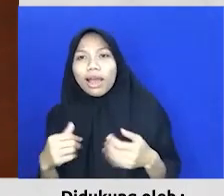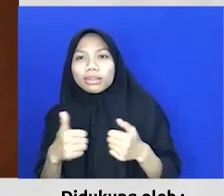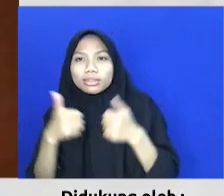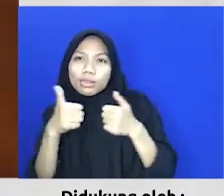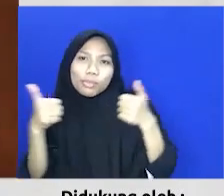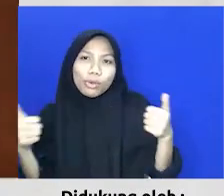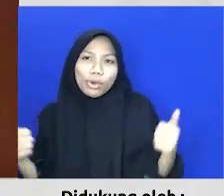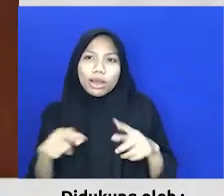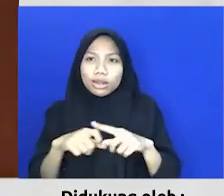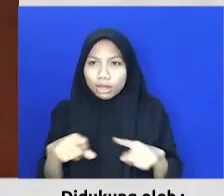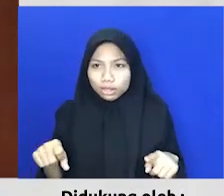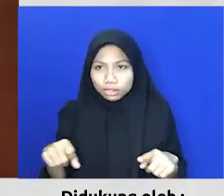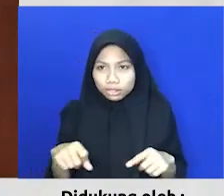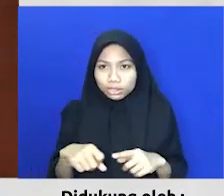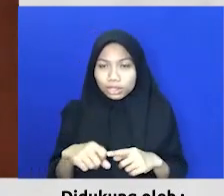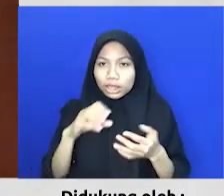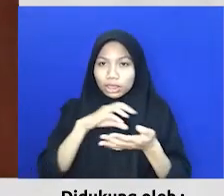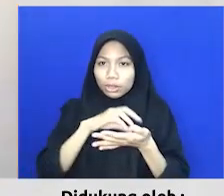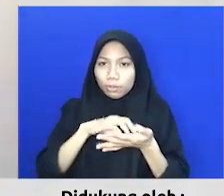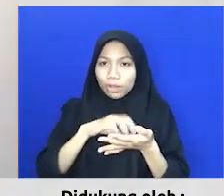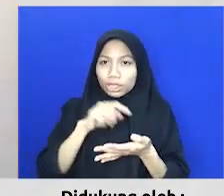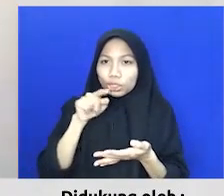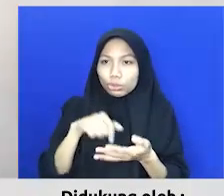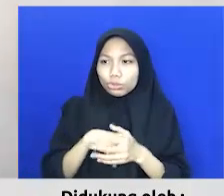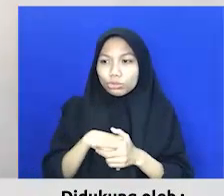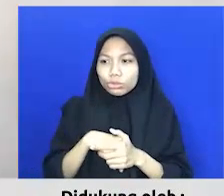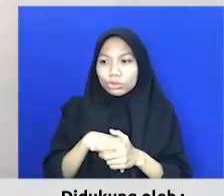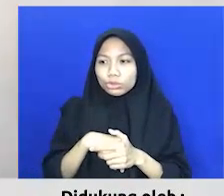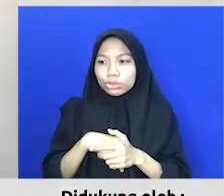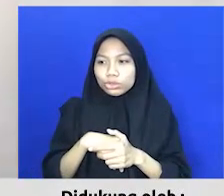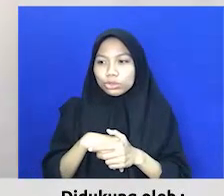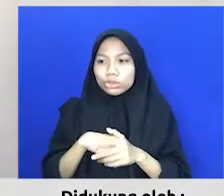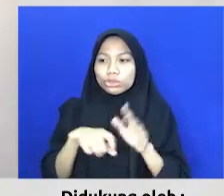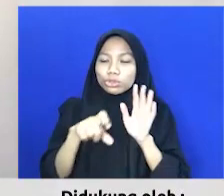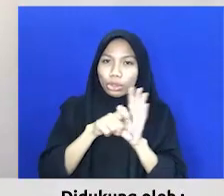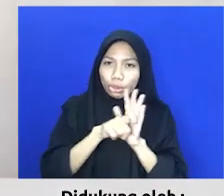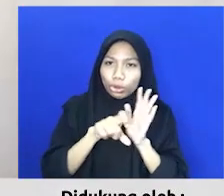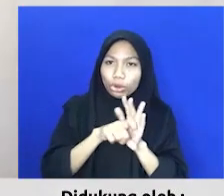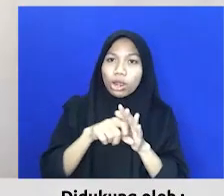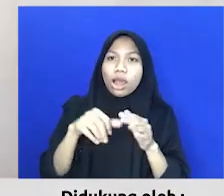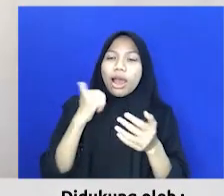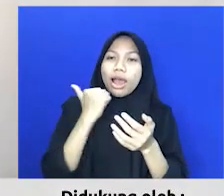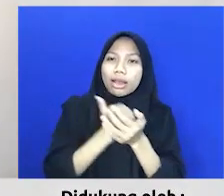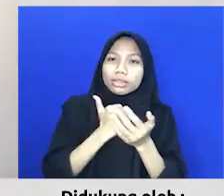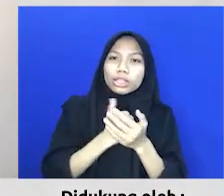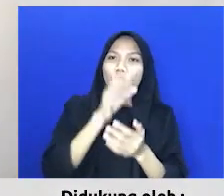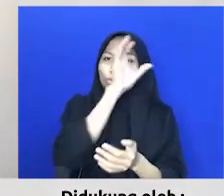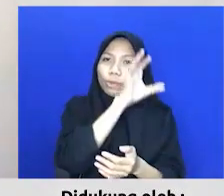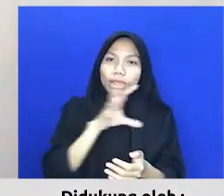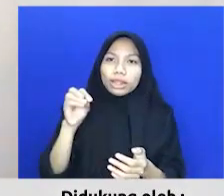tidak lengkap kan. Ada pembabakan-pembabakan, ada ringkasan-ringkasan pengalaman.